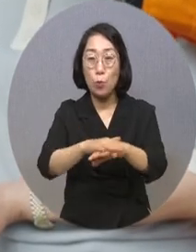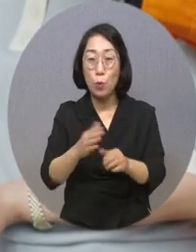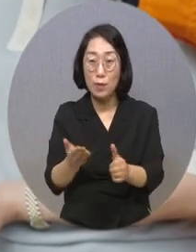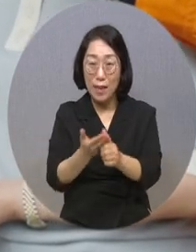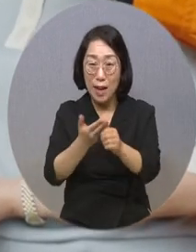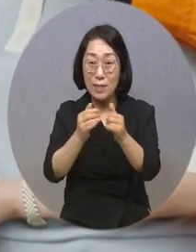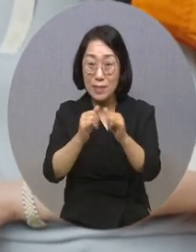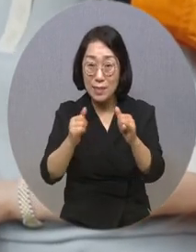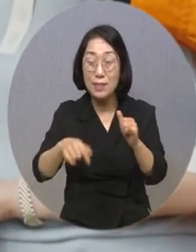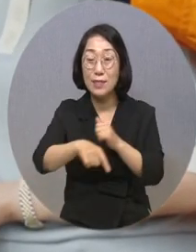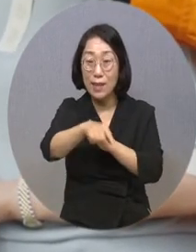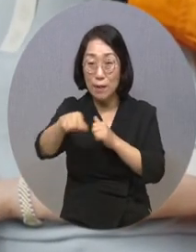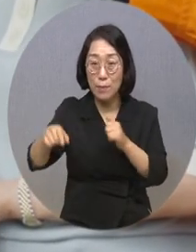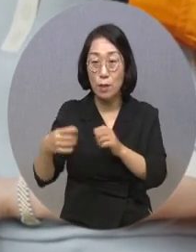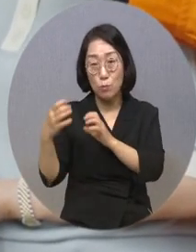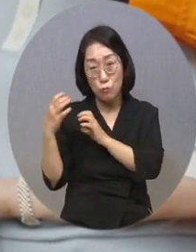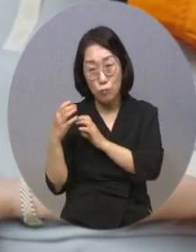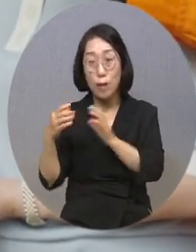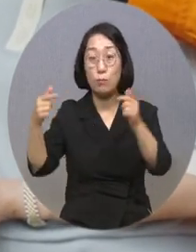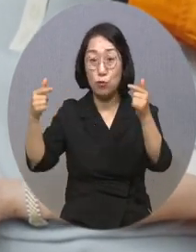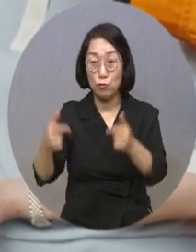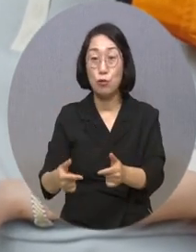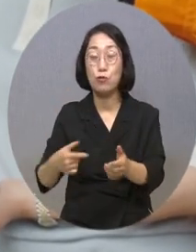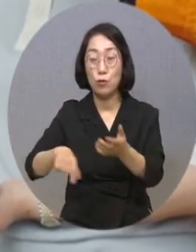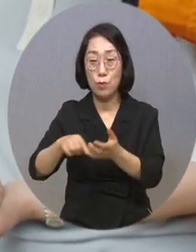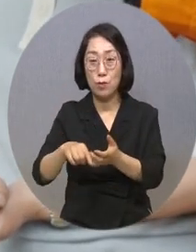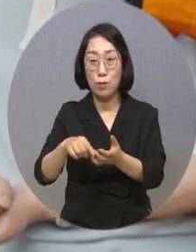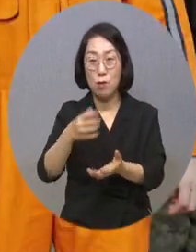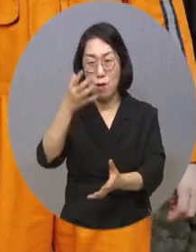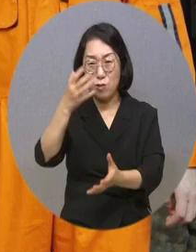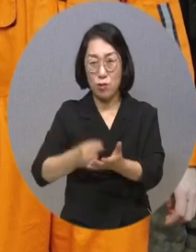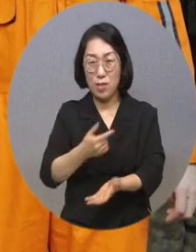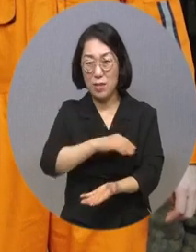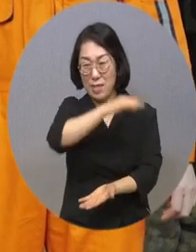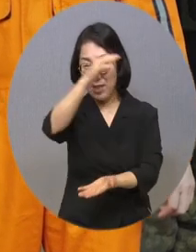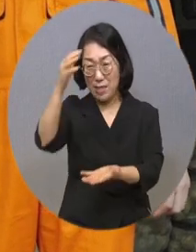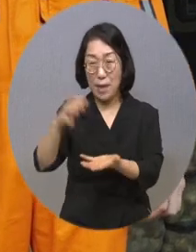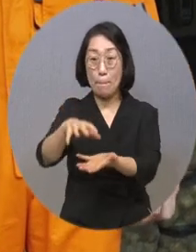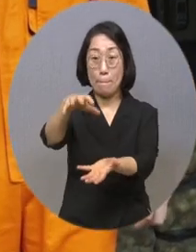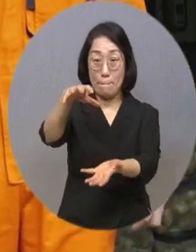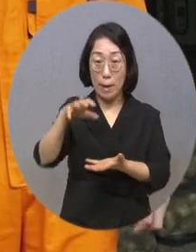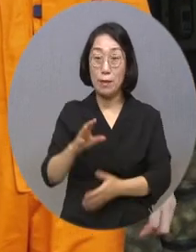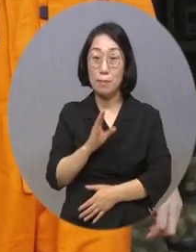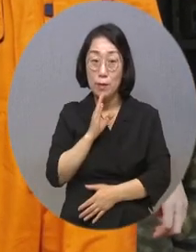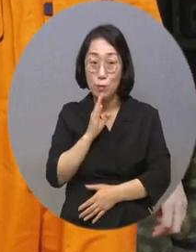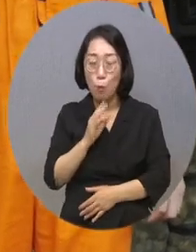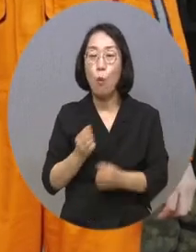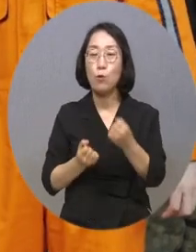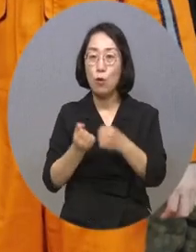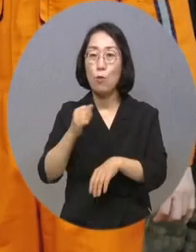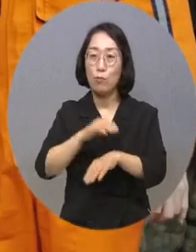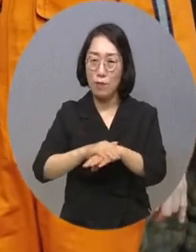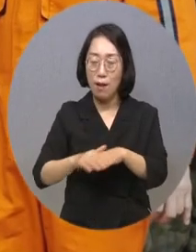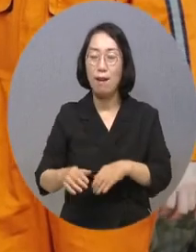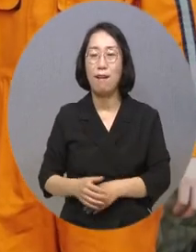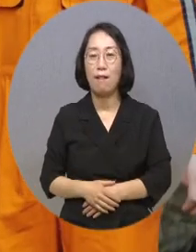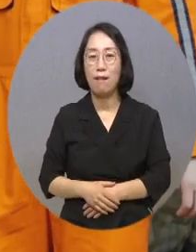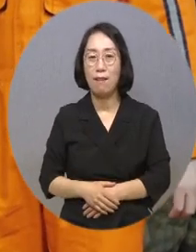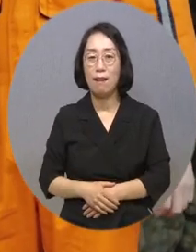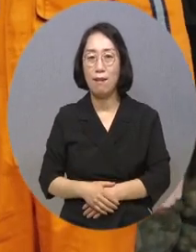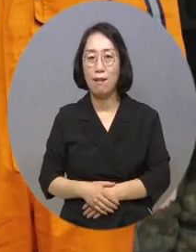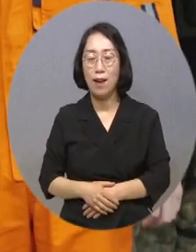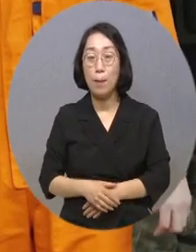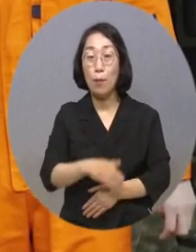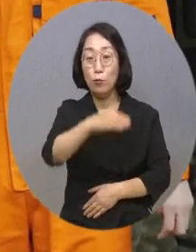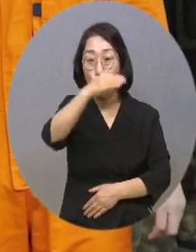이렇게 톤백으로 받으시는 네, 거네요. 네네네 네, 맞습니다. 네. 설명을 잘해주시네요. 여기 청산이 있으신데요 지금? 그래요? 일단은 현장을